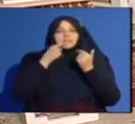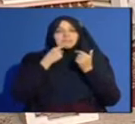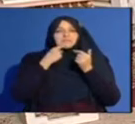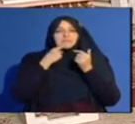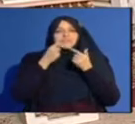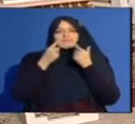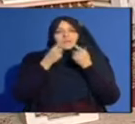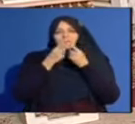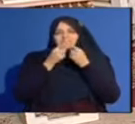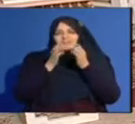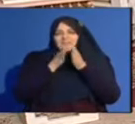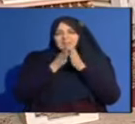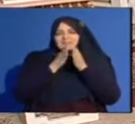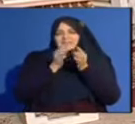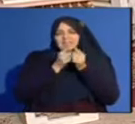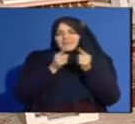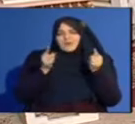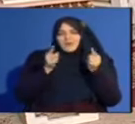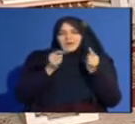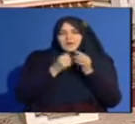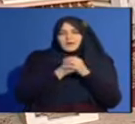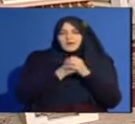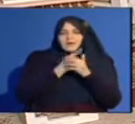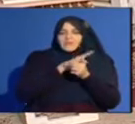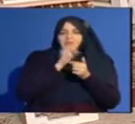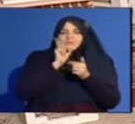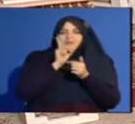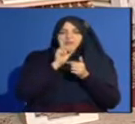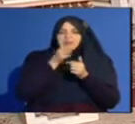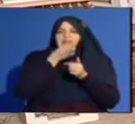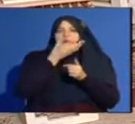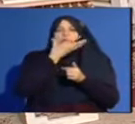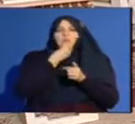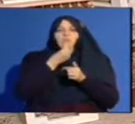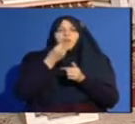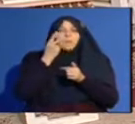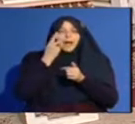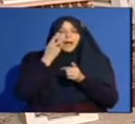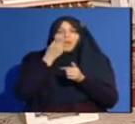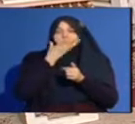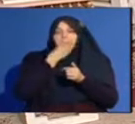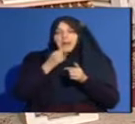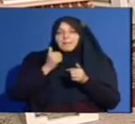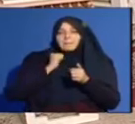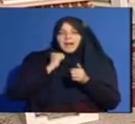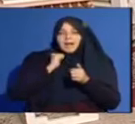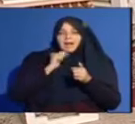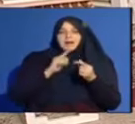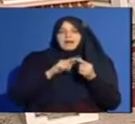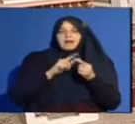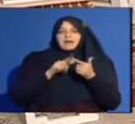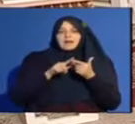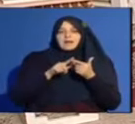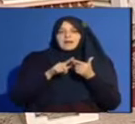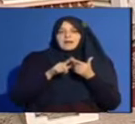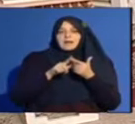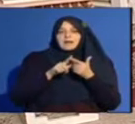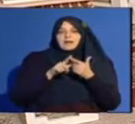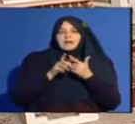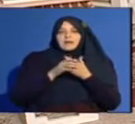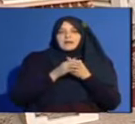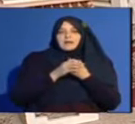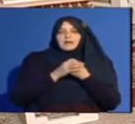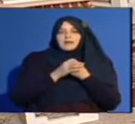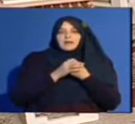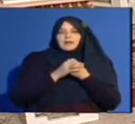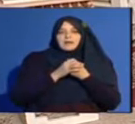في خلل بالنسبة لي. أختي أنا عندي شيخي عجوزتي ماتوا هنايا. أنا أسمعها من